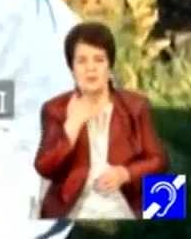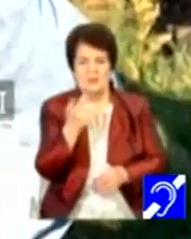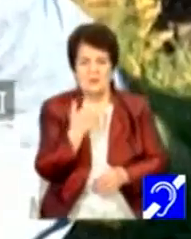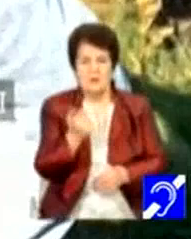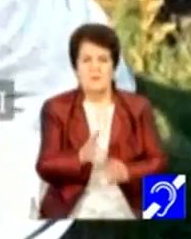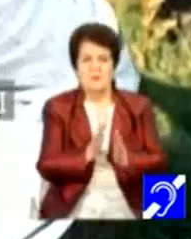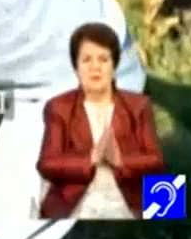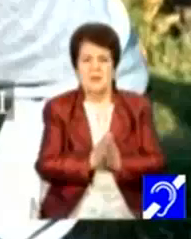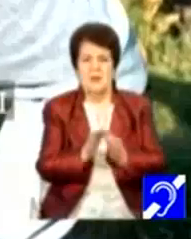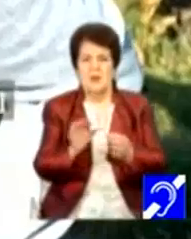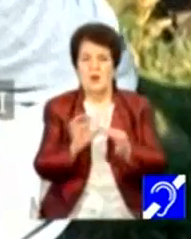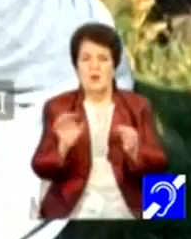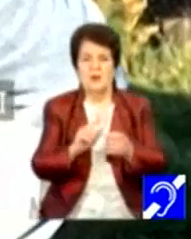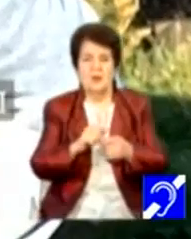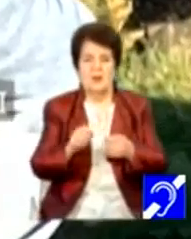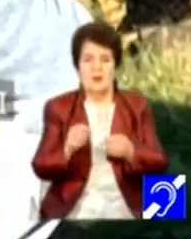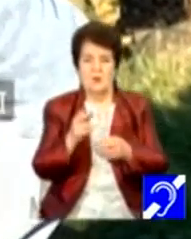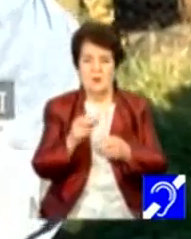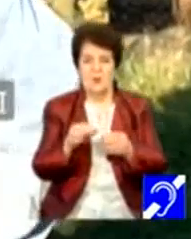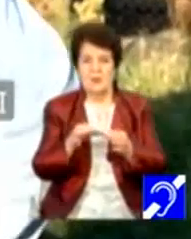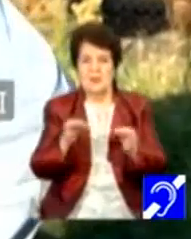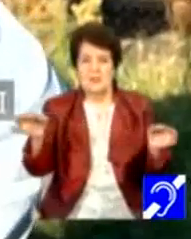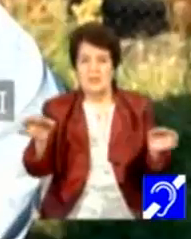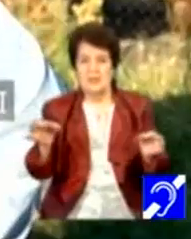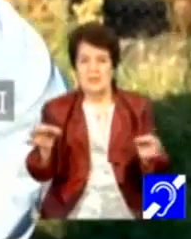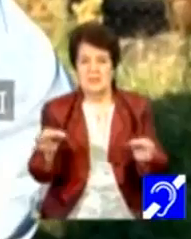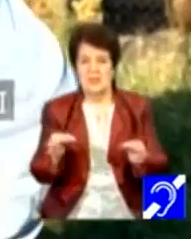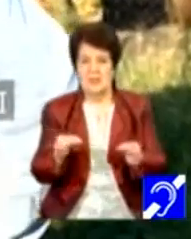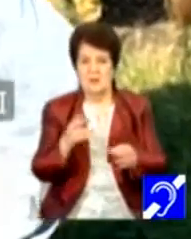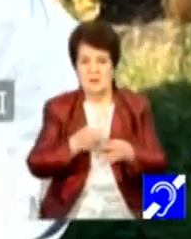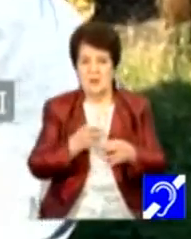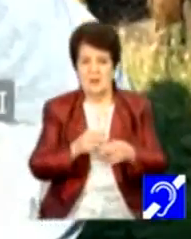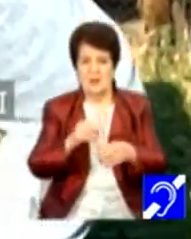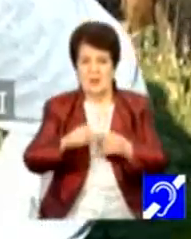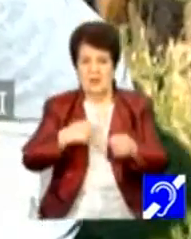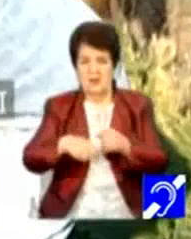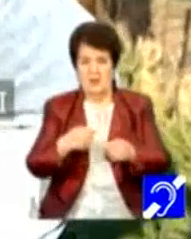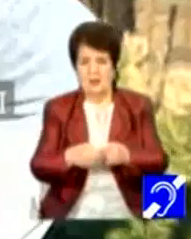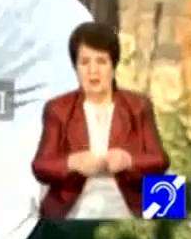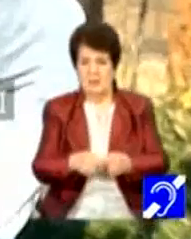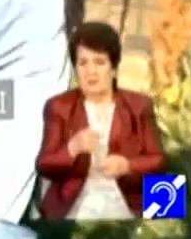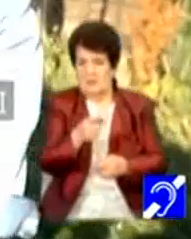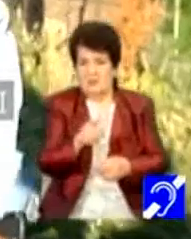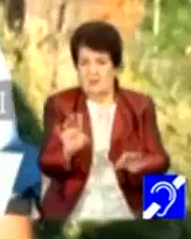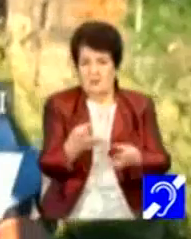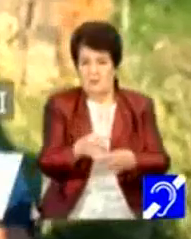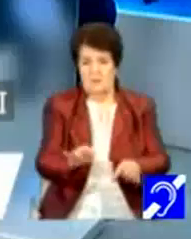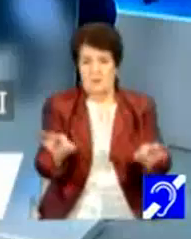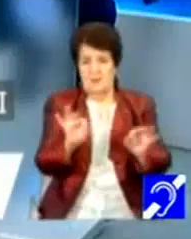lăs? El e legat cu sârmă. Domn Cas și Avachic, acolo stâlpii au fost buni, o lași schimbat de beton, dar aici nu trebuie